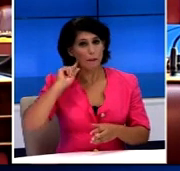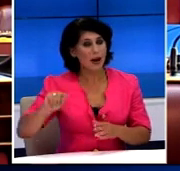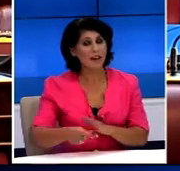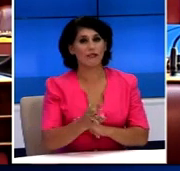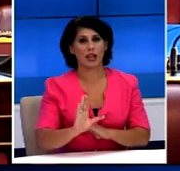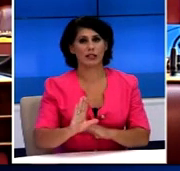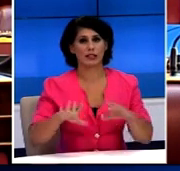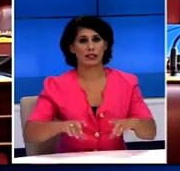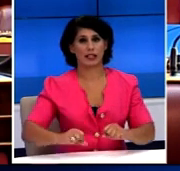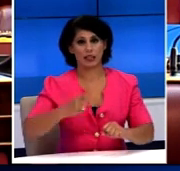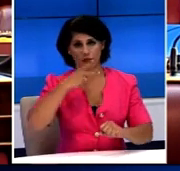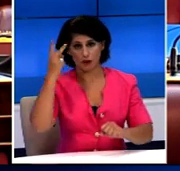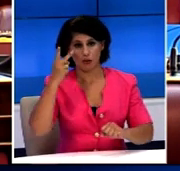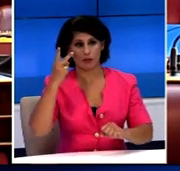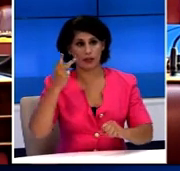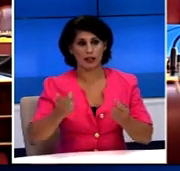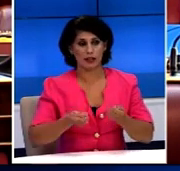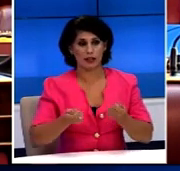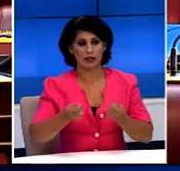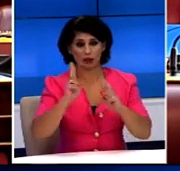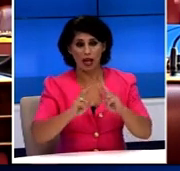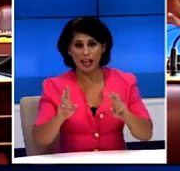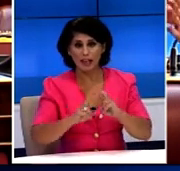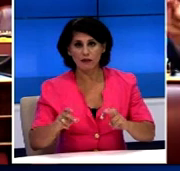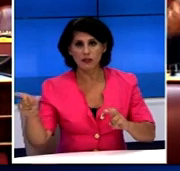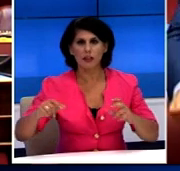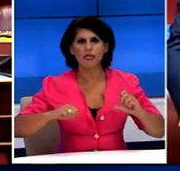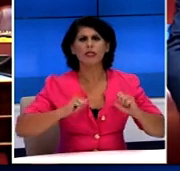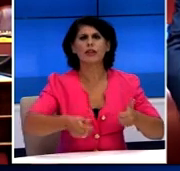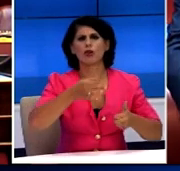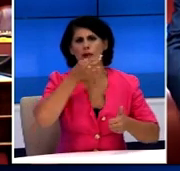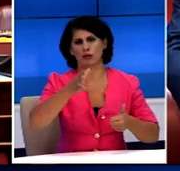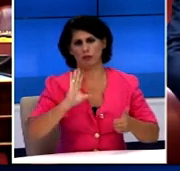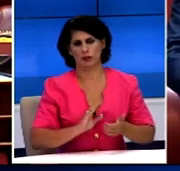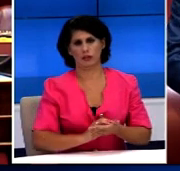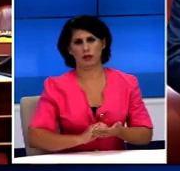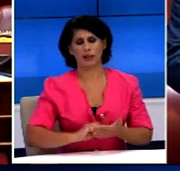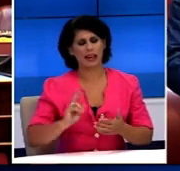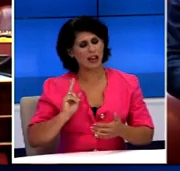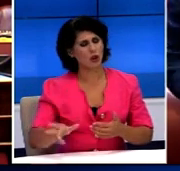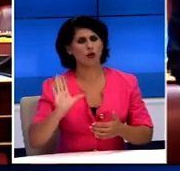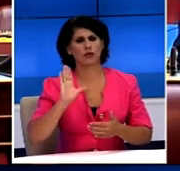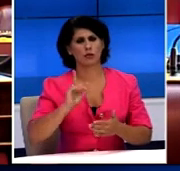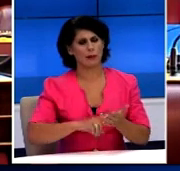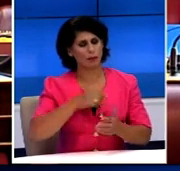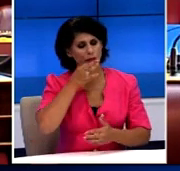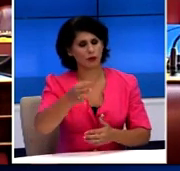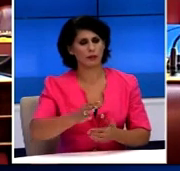τα κυριαρχικά δικαιώματα κάνοντας έρευνες όταν εσείς δεν τολμάτε να το πείτε. Κακώς λέω εγώ. Και